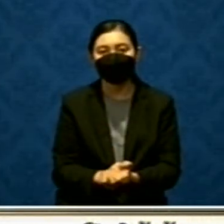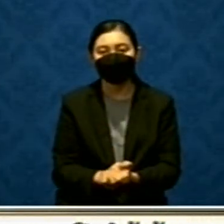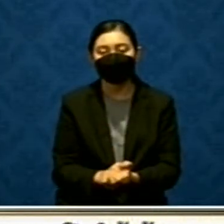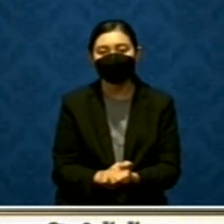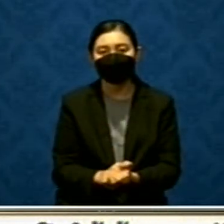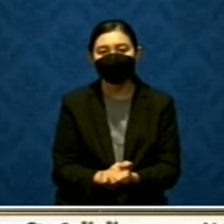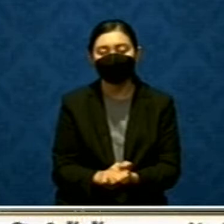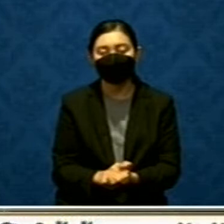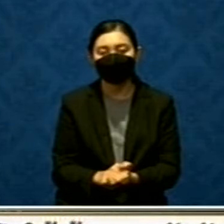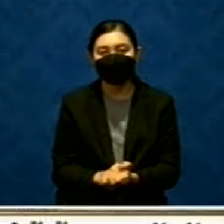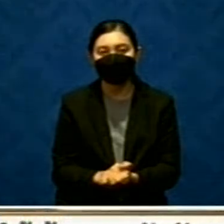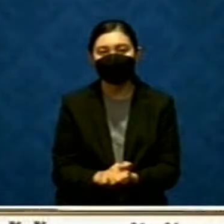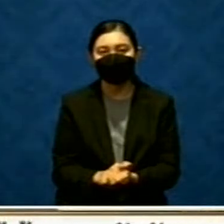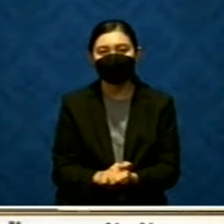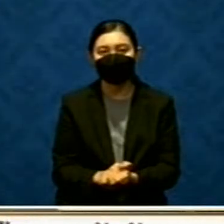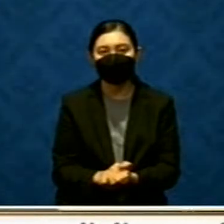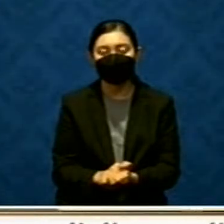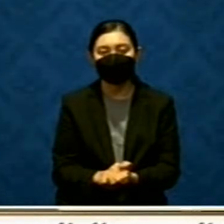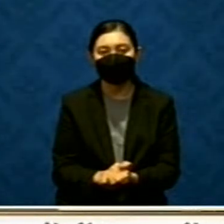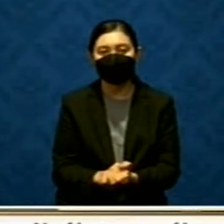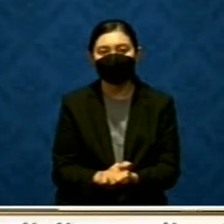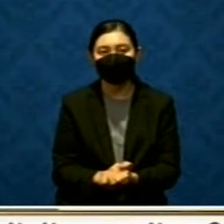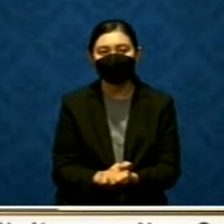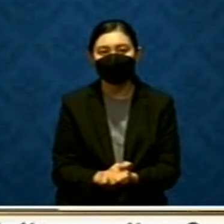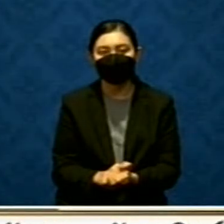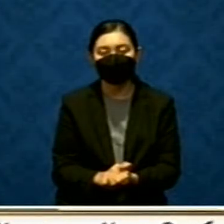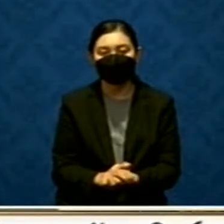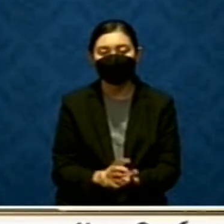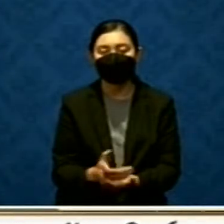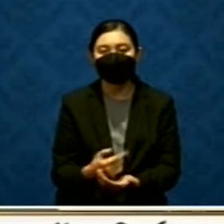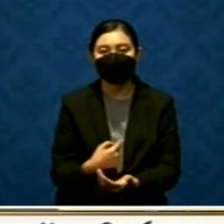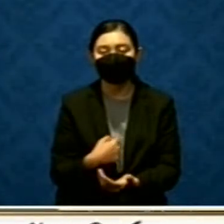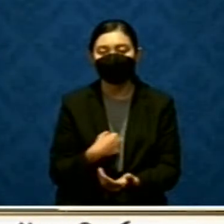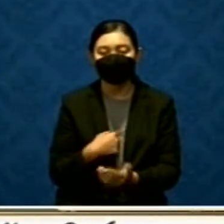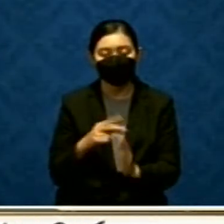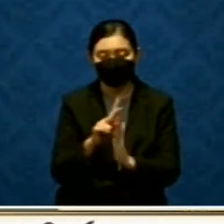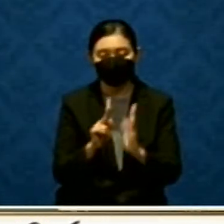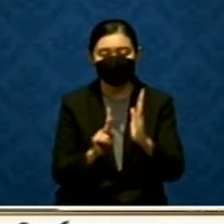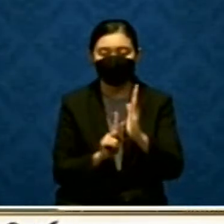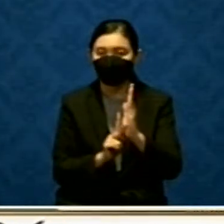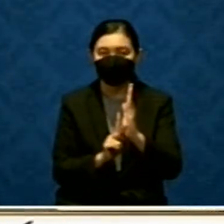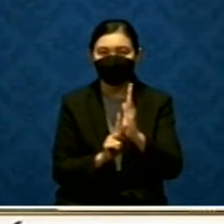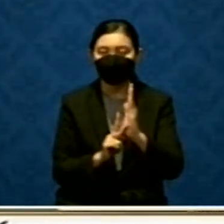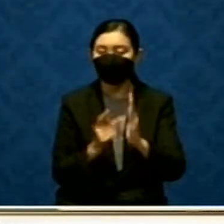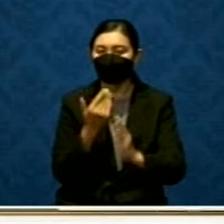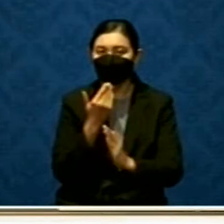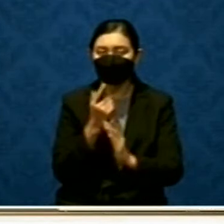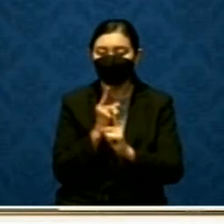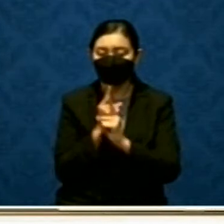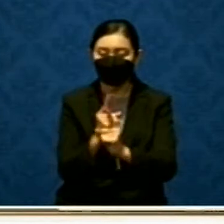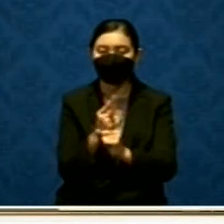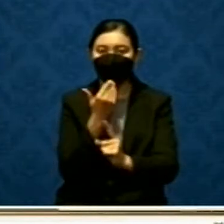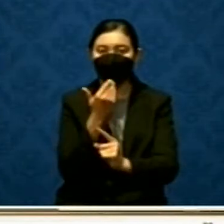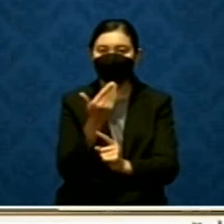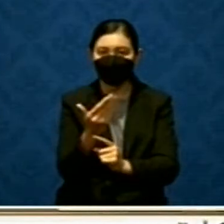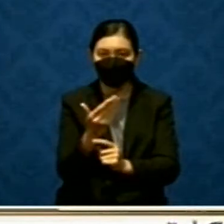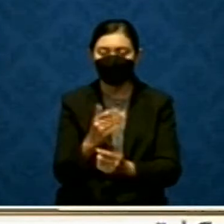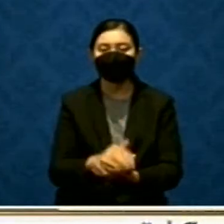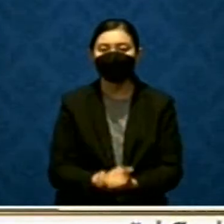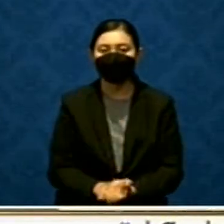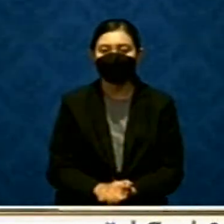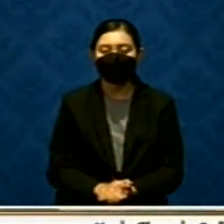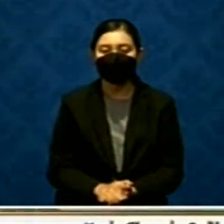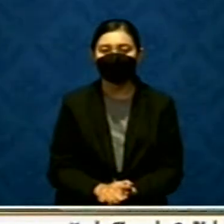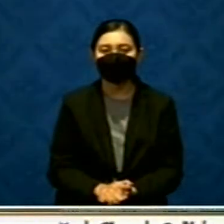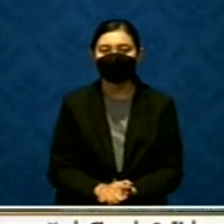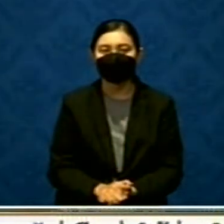ะครับก็ได้ยึดมั่นในเรื่องระเบียบกฎหมายตลอดนะครับแล้วก็มีการตั้งประเด็นว่า